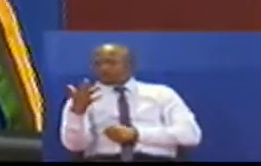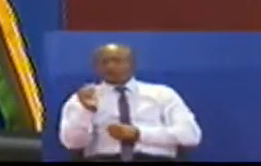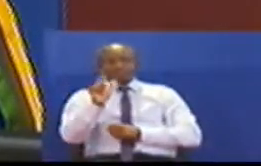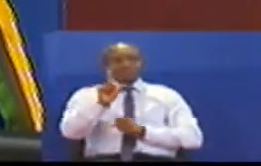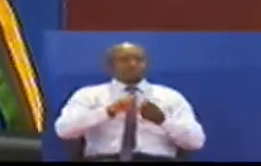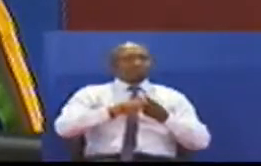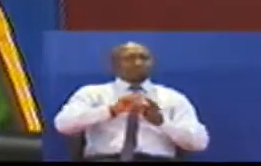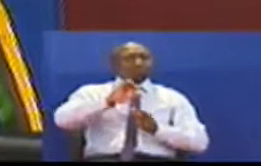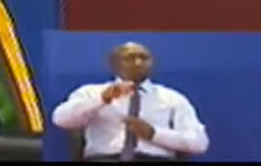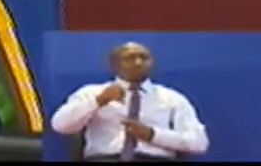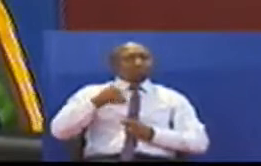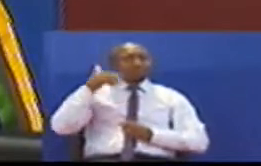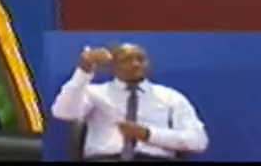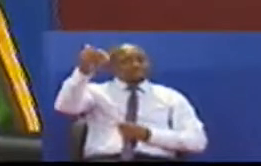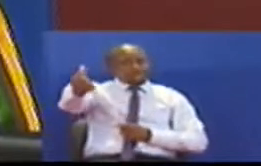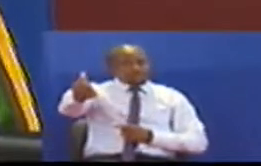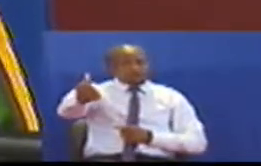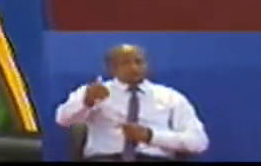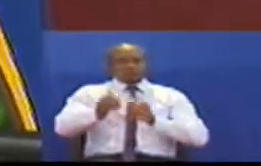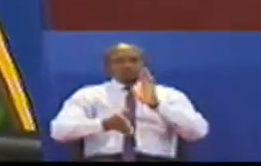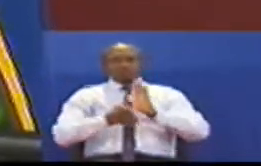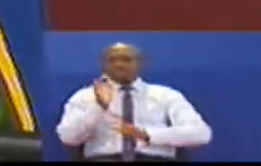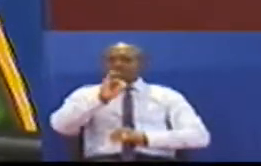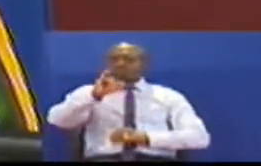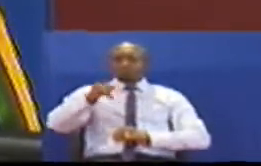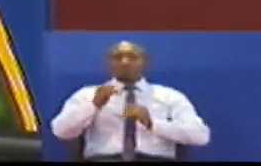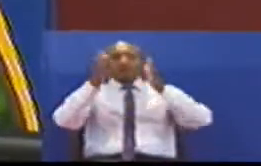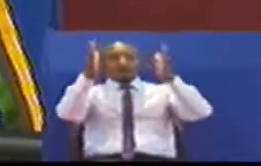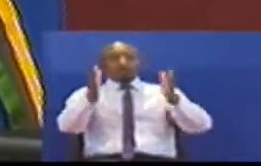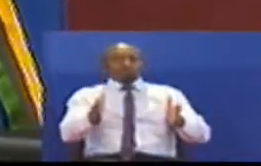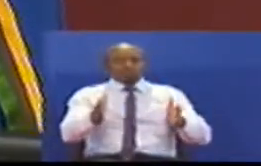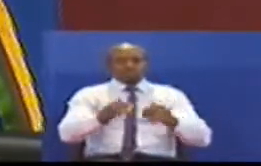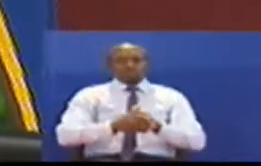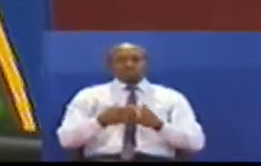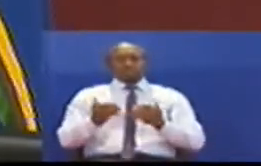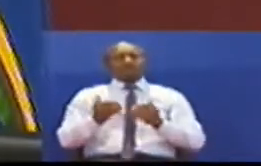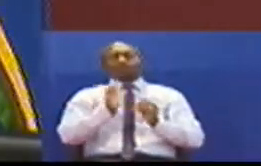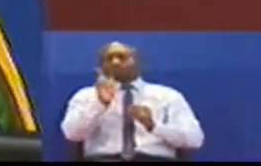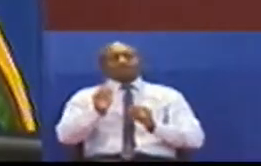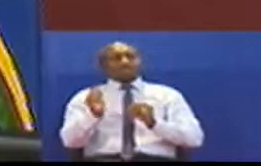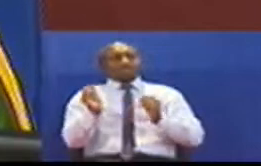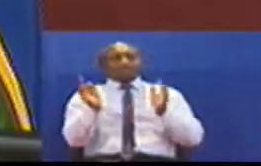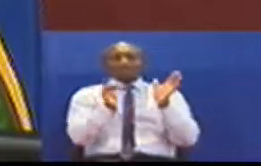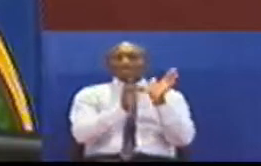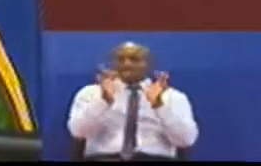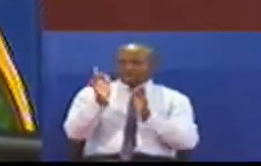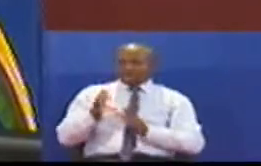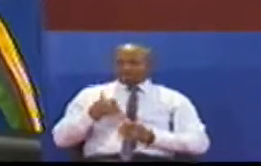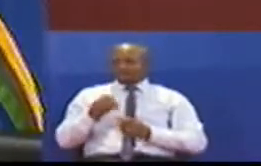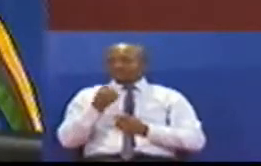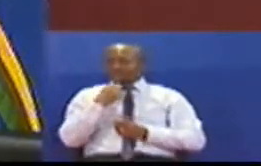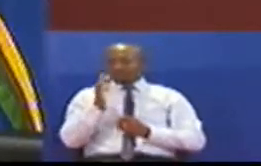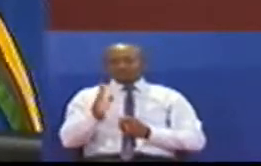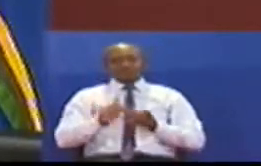inayofuata inaanza Ijumaa Kuu, Pasaka na kadhalika. Sasa nimesema haya kwa maana ya